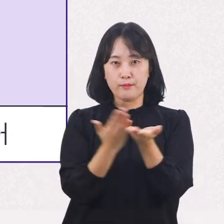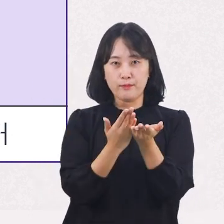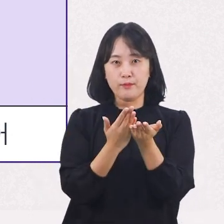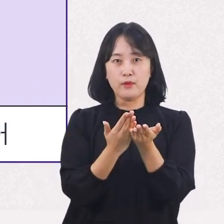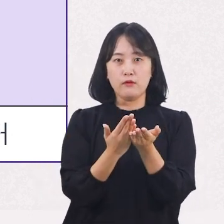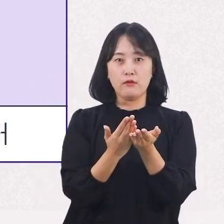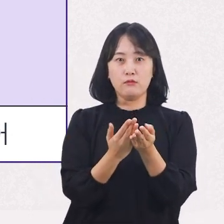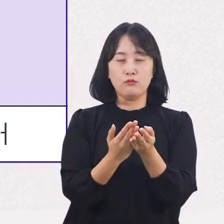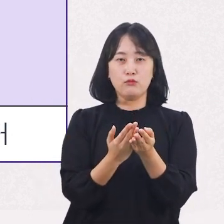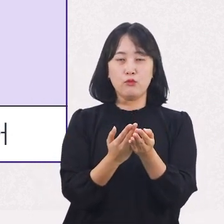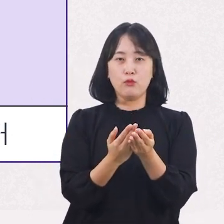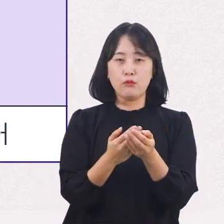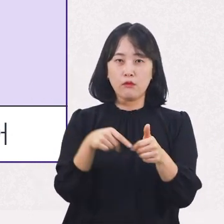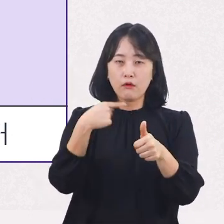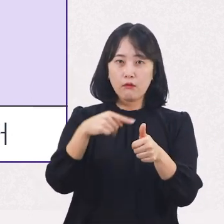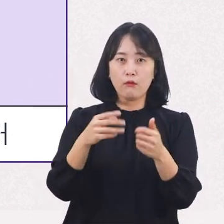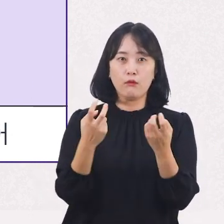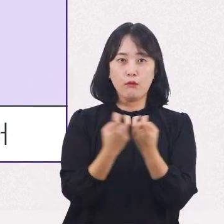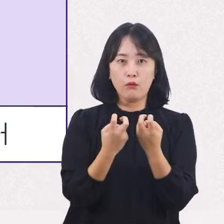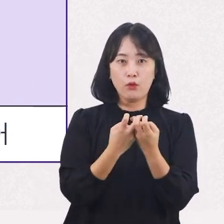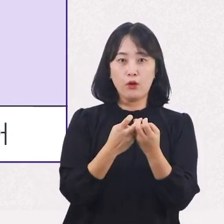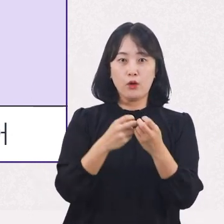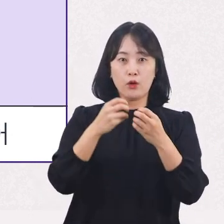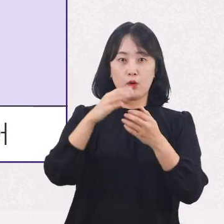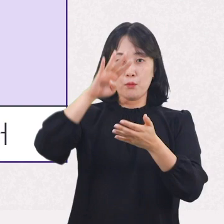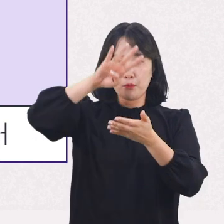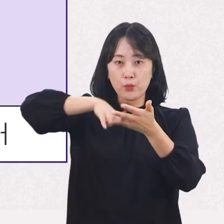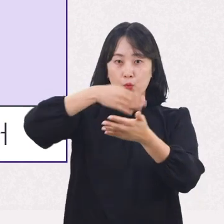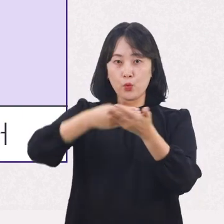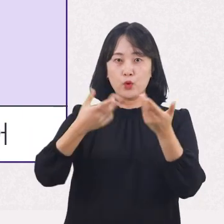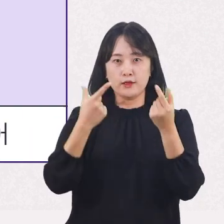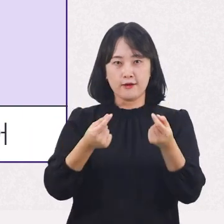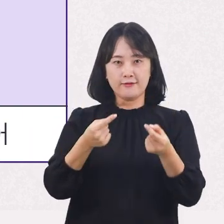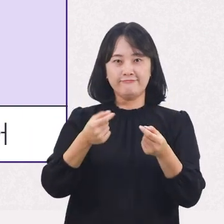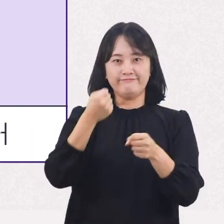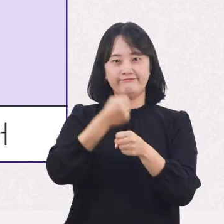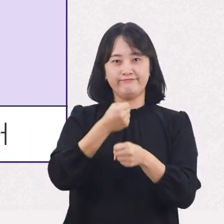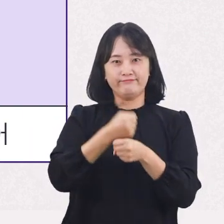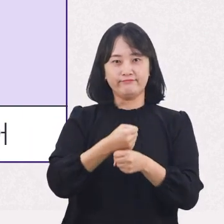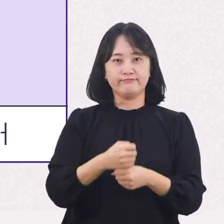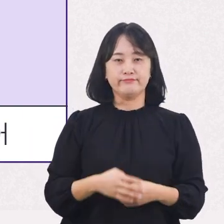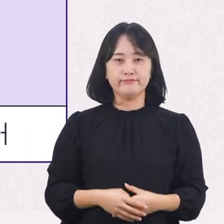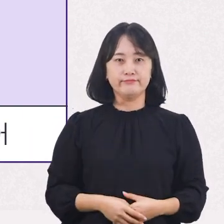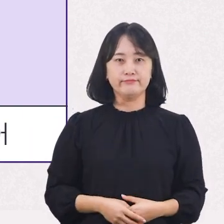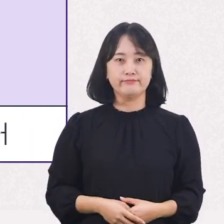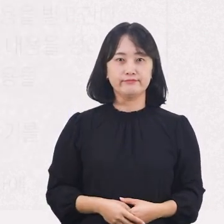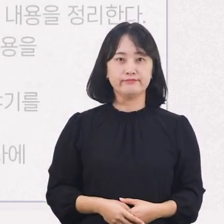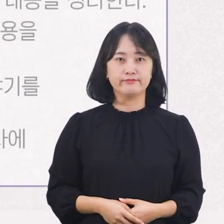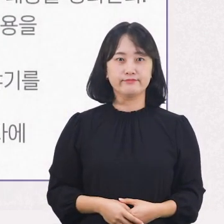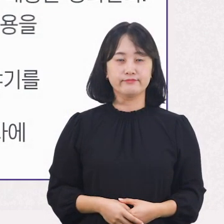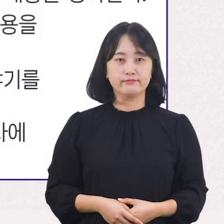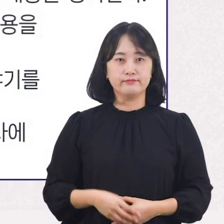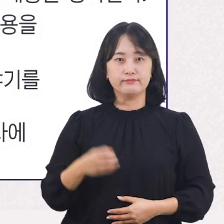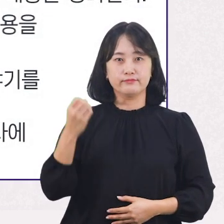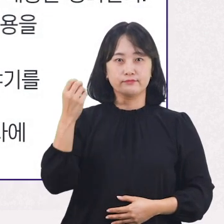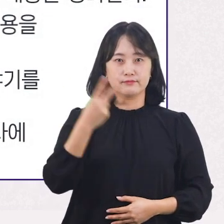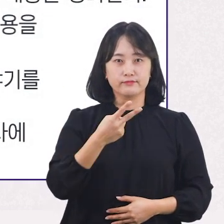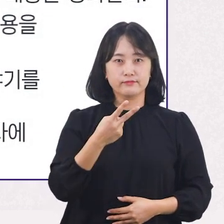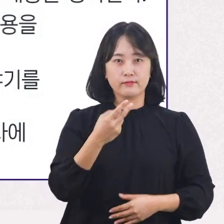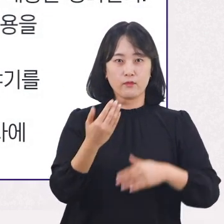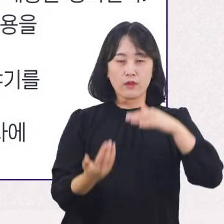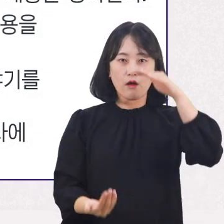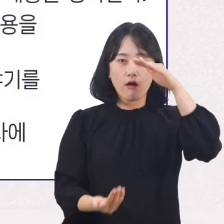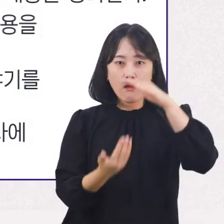진행하기 위해서는 보이시는 표와 같이 내용을 구성할 수 있습니다. 그리고 성취